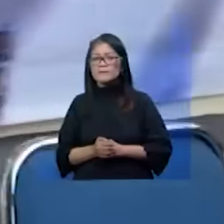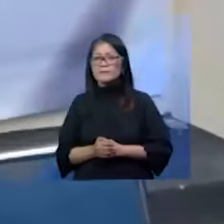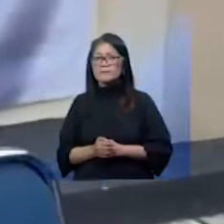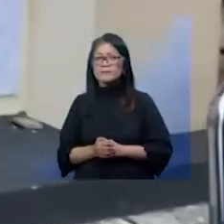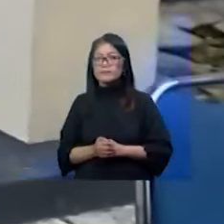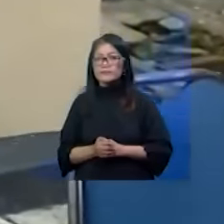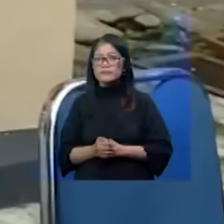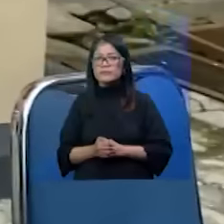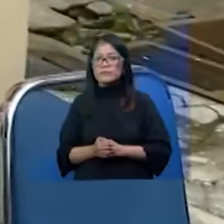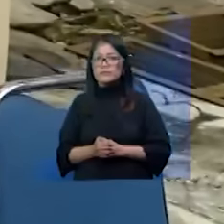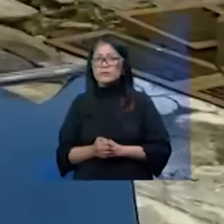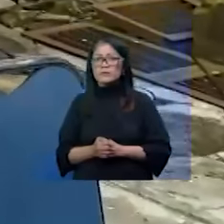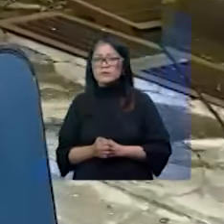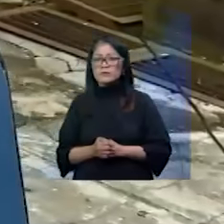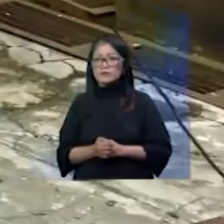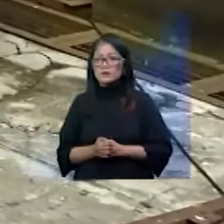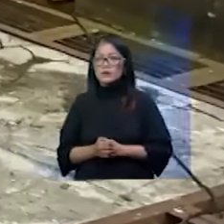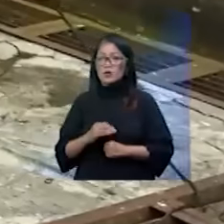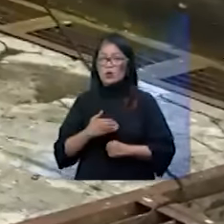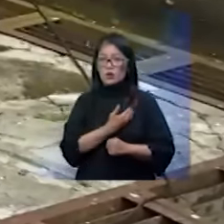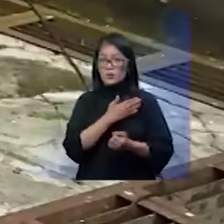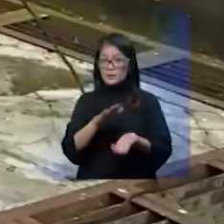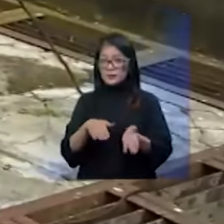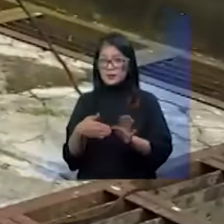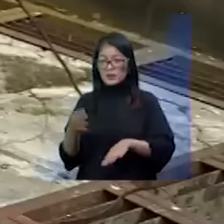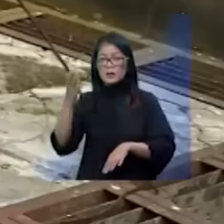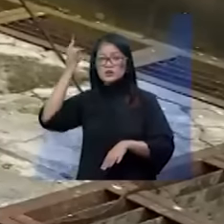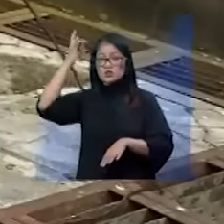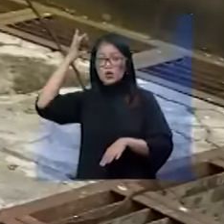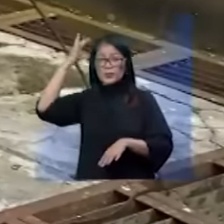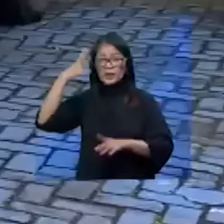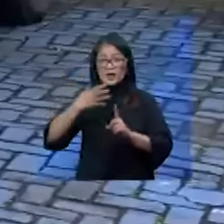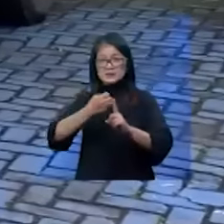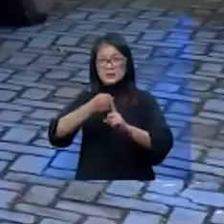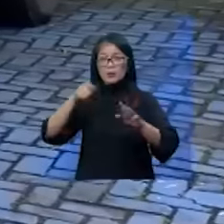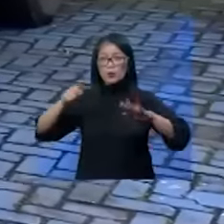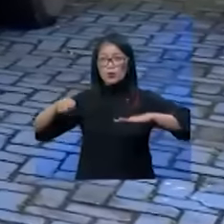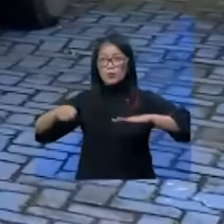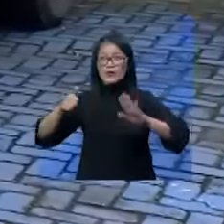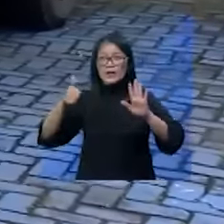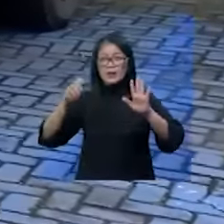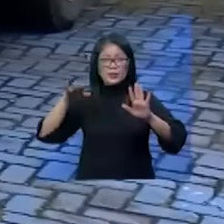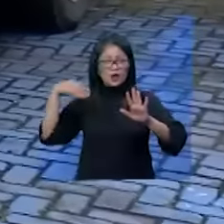Akibat tabrak lari dan menewaskan korban, supir truk terancam hukuman 6 tahun penjara.